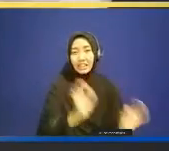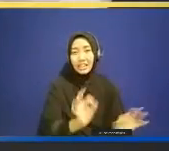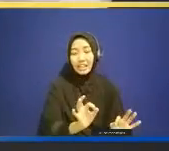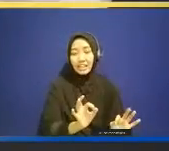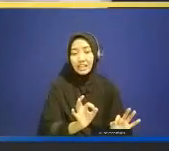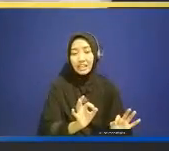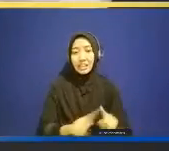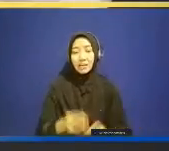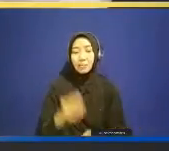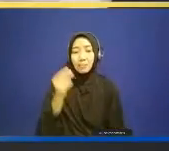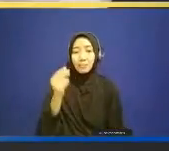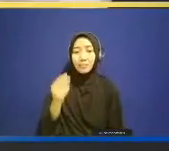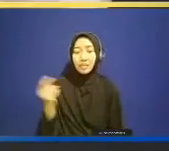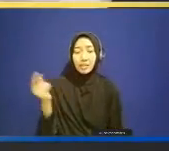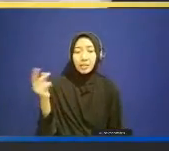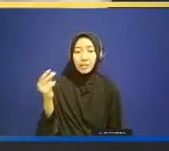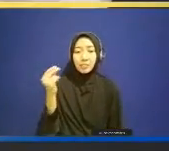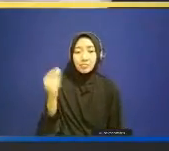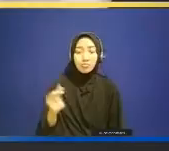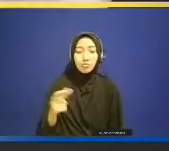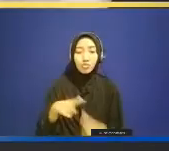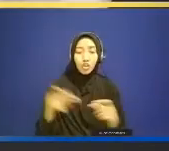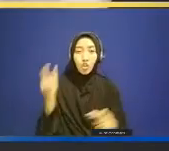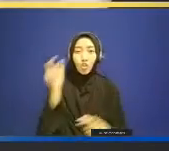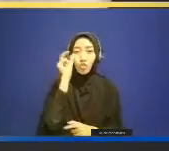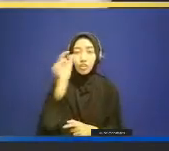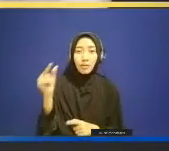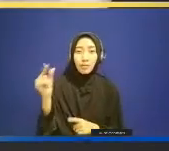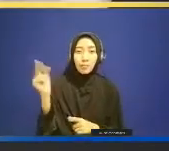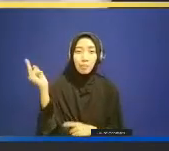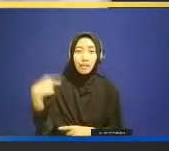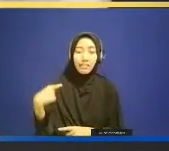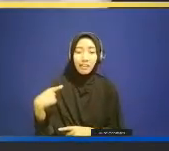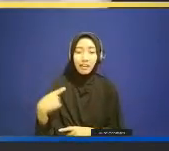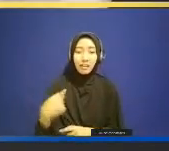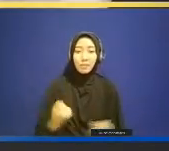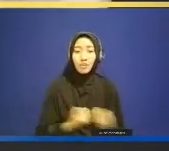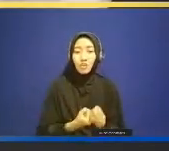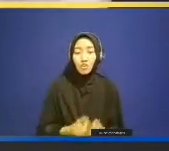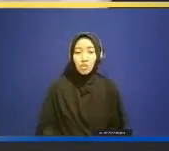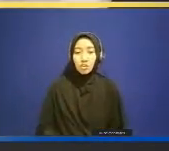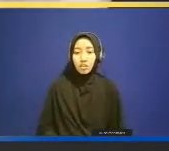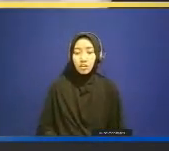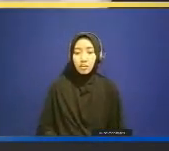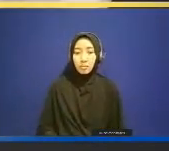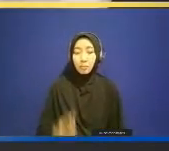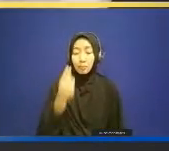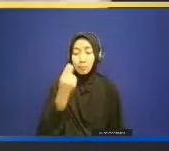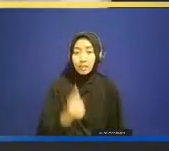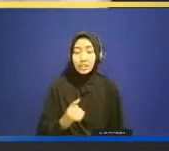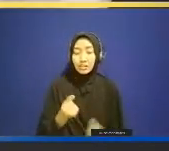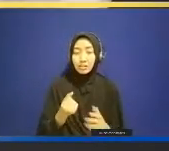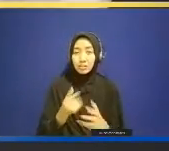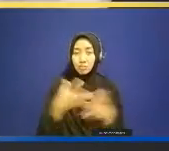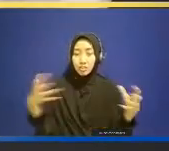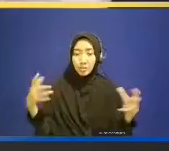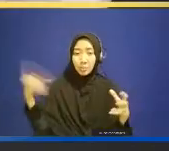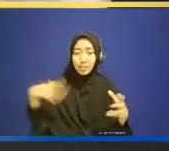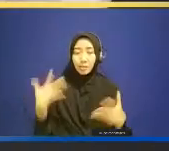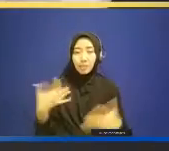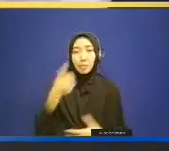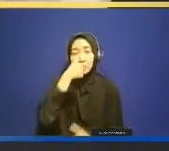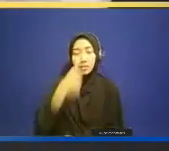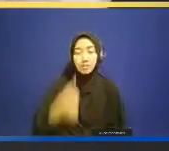iblispun pemerintah itu dari surat utang pemerintah itu pembeli terbesar surat tank pemerintah sekarang